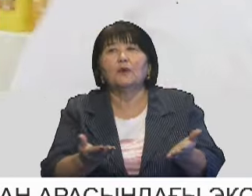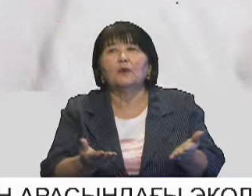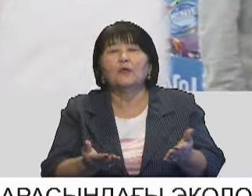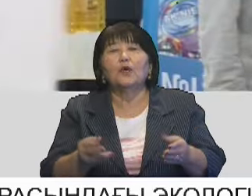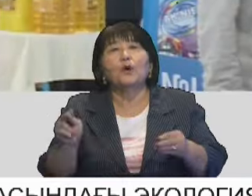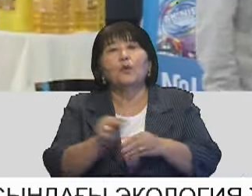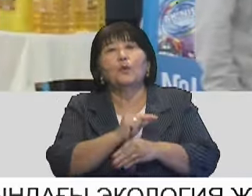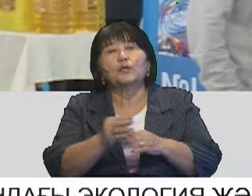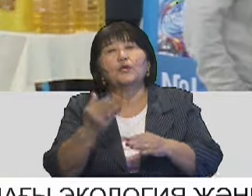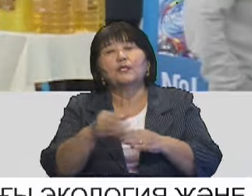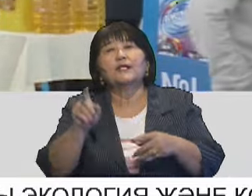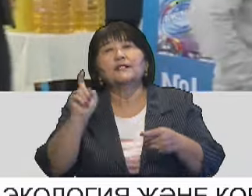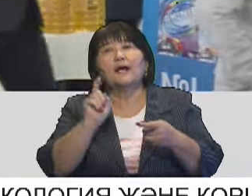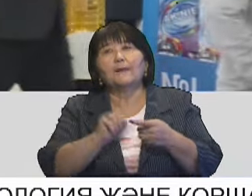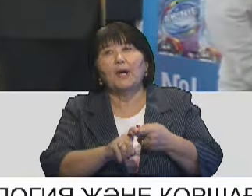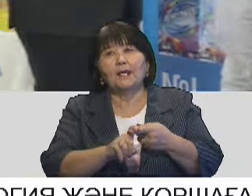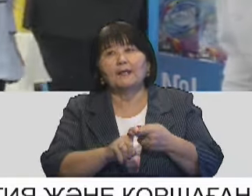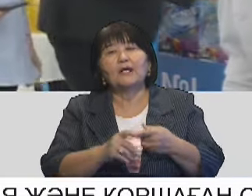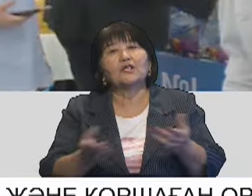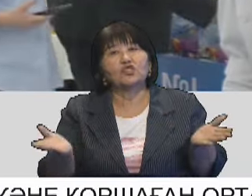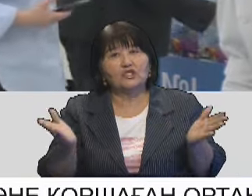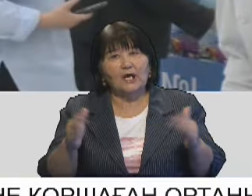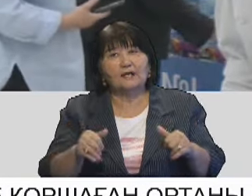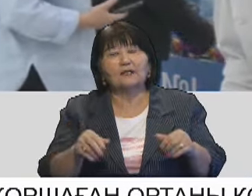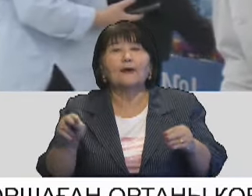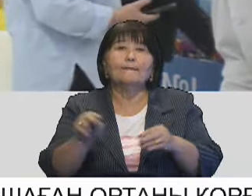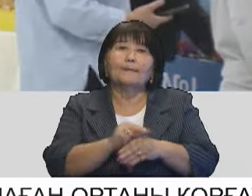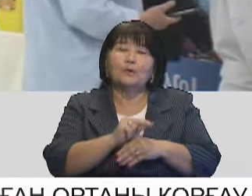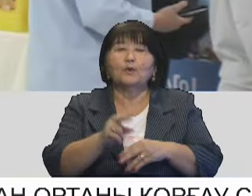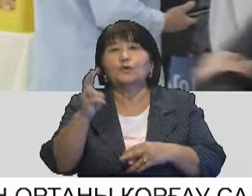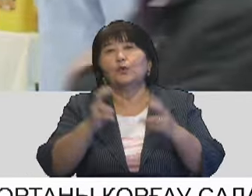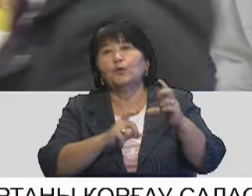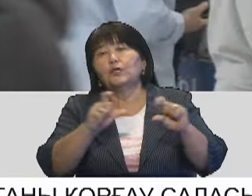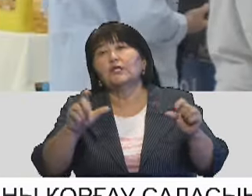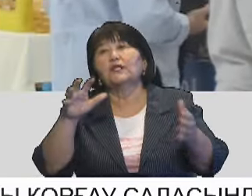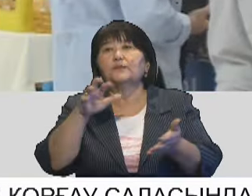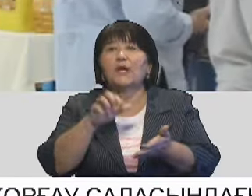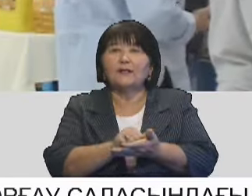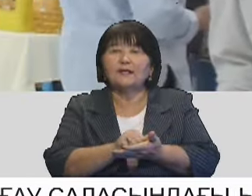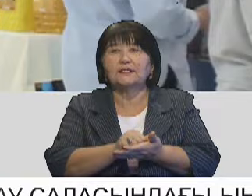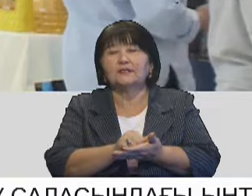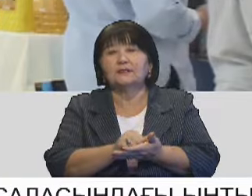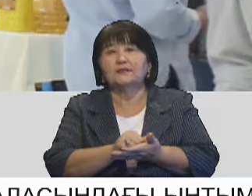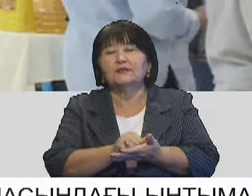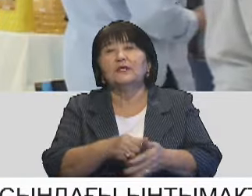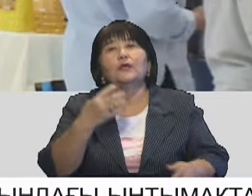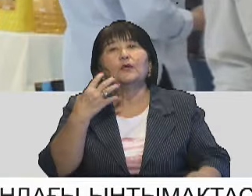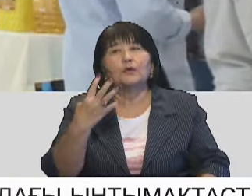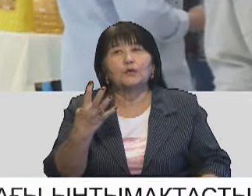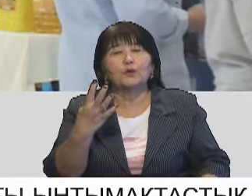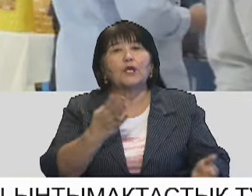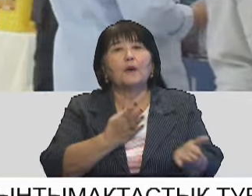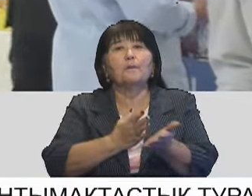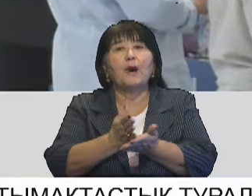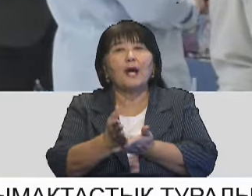өндеу саласына байланысты шақырдық. Өндеу өнеркәсіппен айналысып атқан 4 бағыты